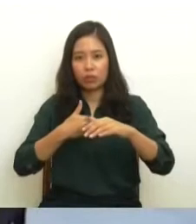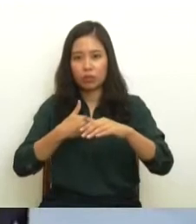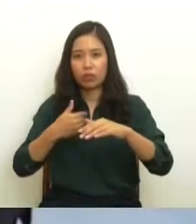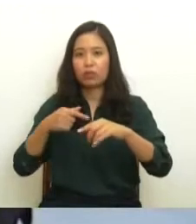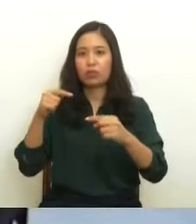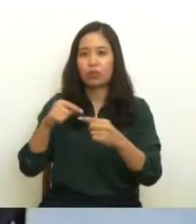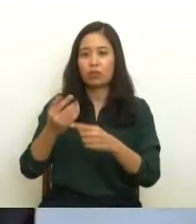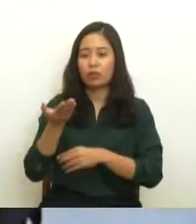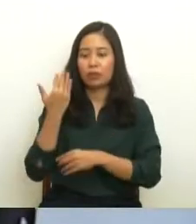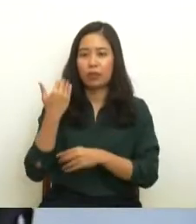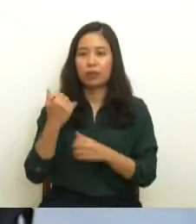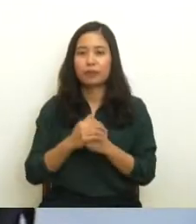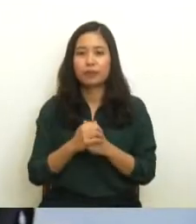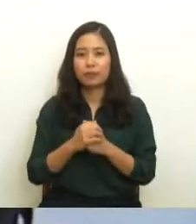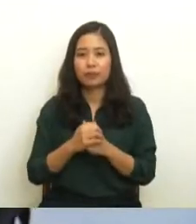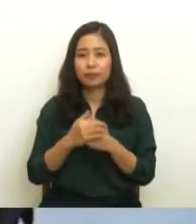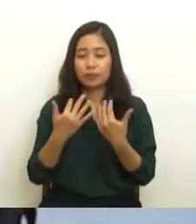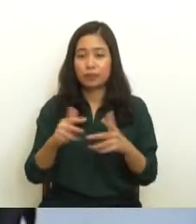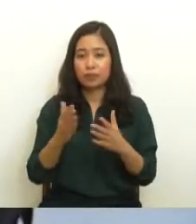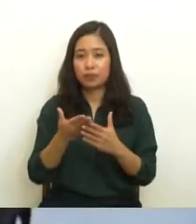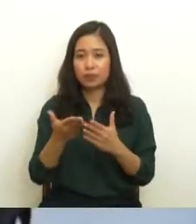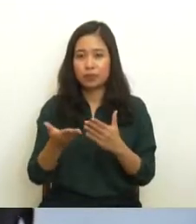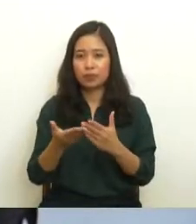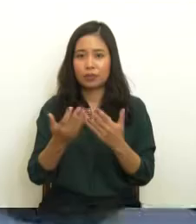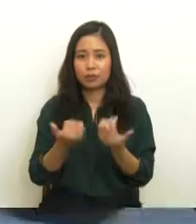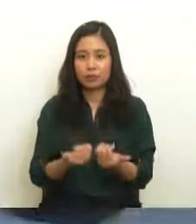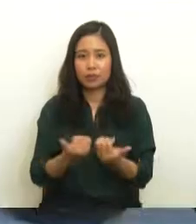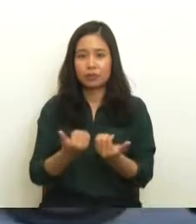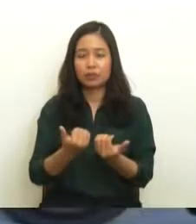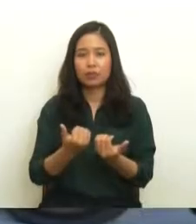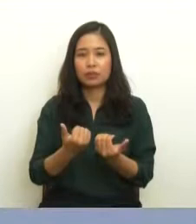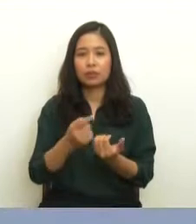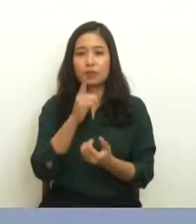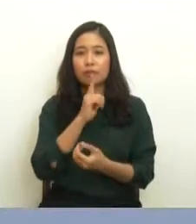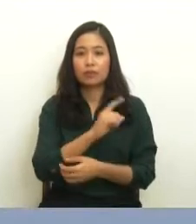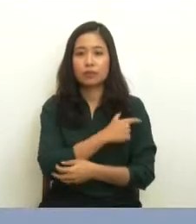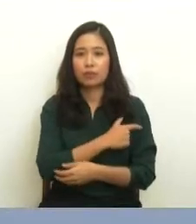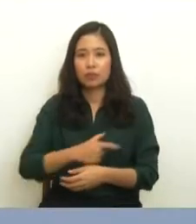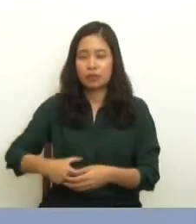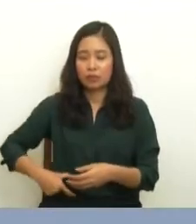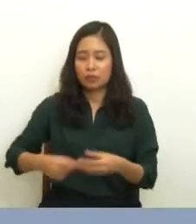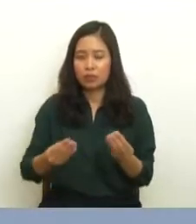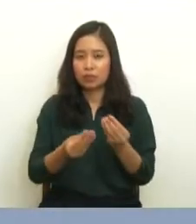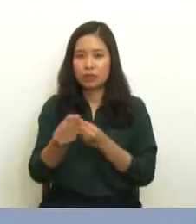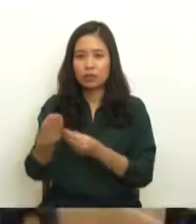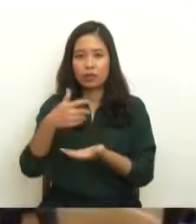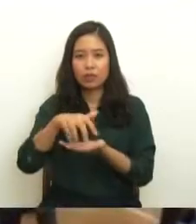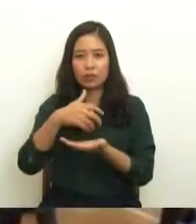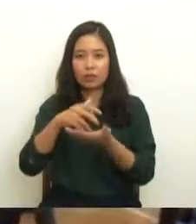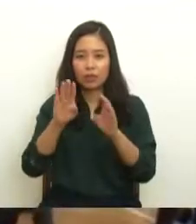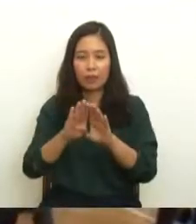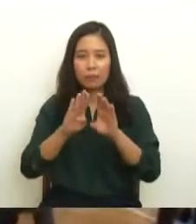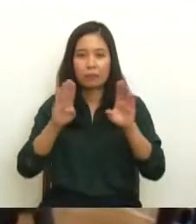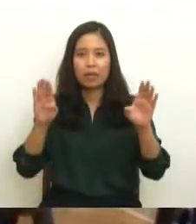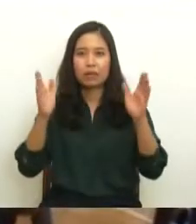ผ่านมาค่ะหลงจากนั้นนะคะ ในโอกราชนี้พระองค์ได้พระรชธานและพระรชดำรดเปิดการสำมณาค่ะ